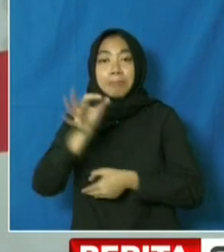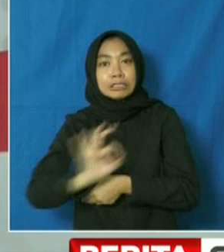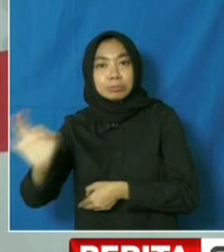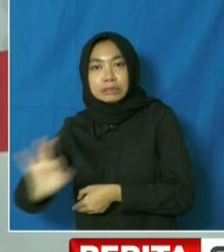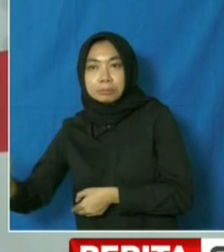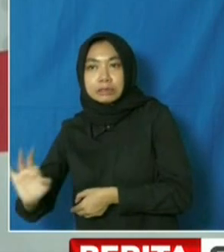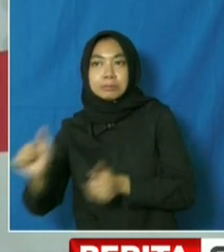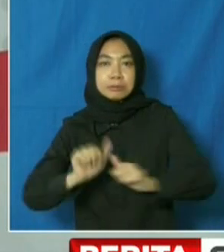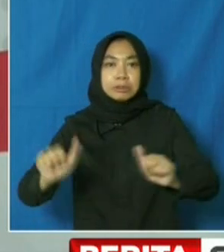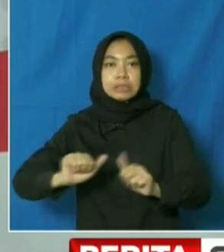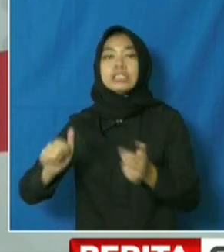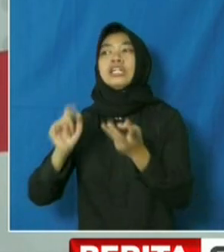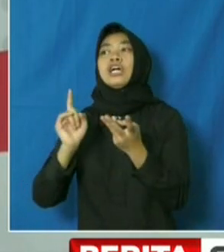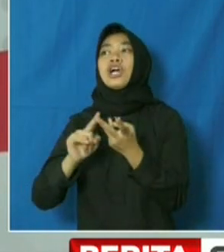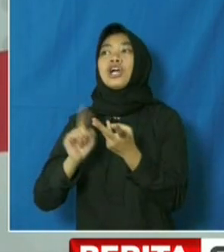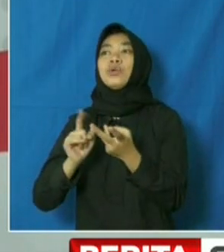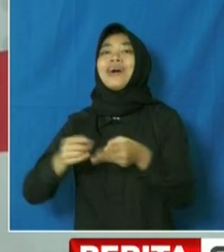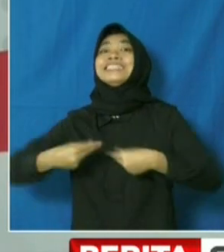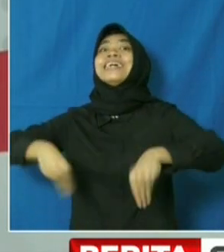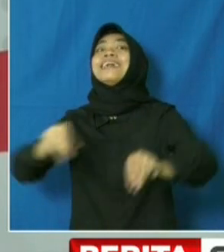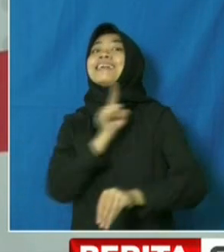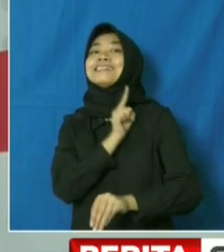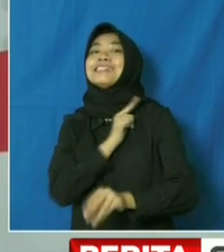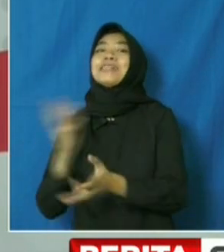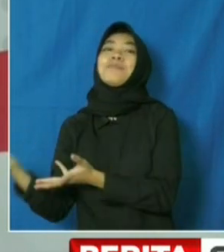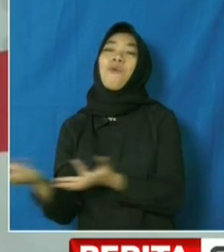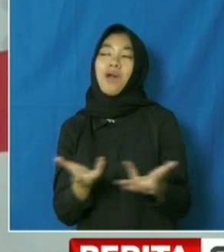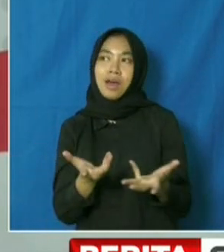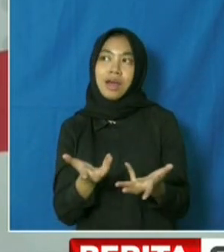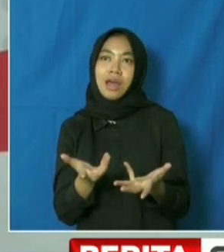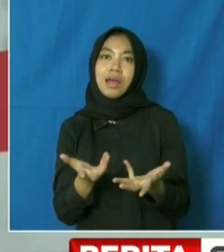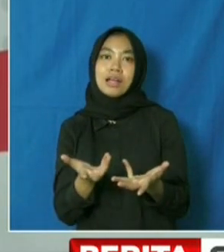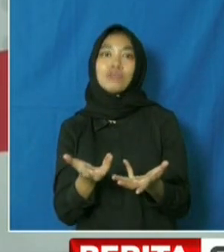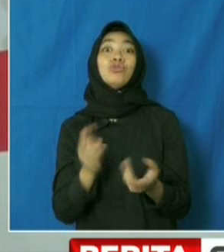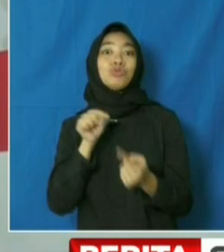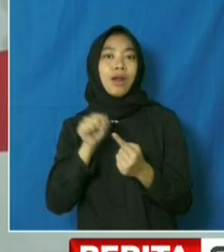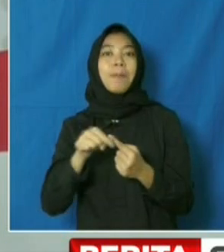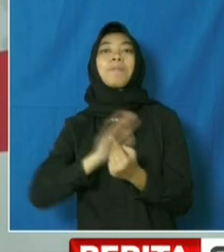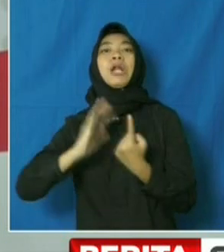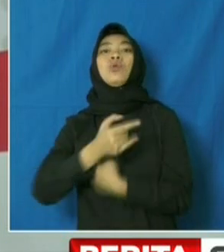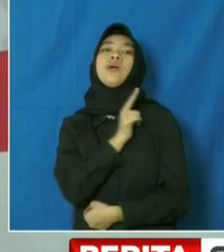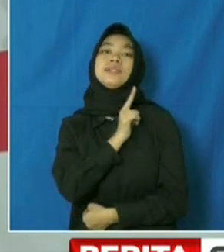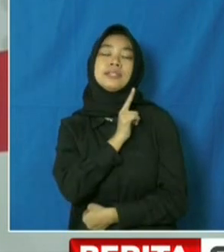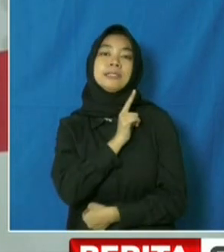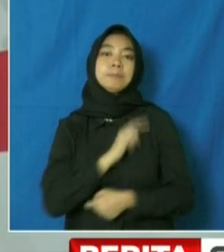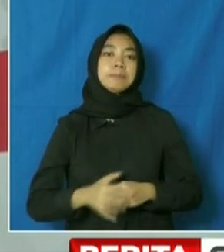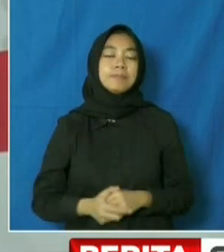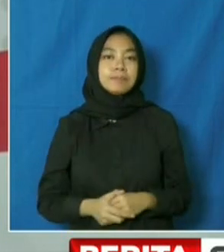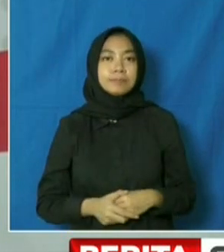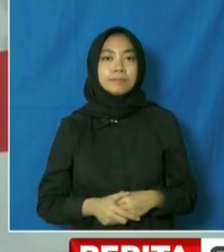ikhtiar untuk membawa sajadah sendiri semata untuk kepentingan perlindungan diri nah jika anda